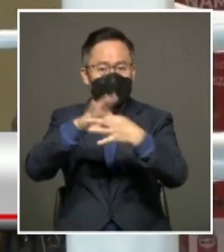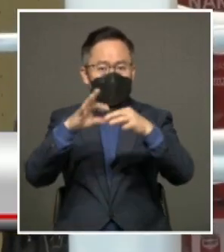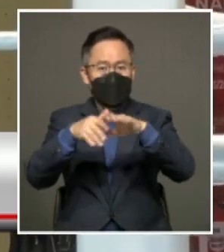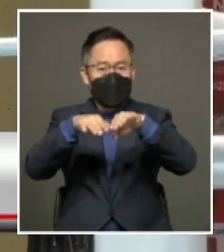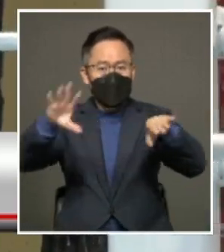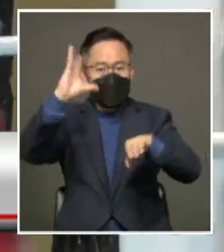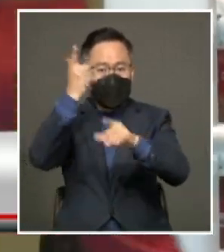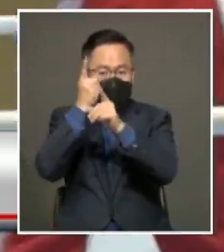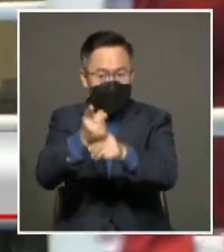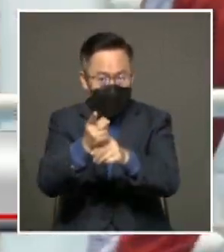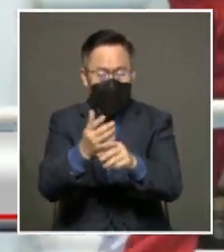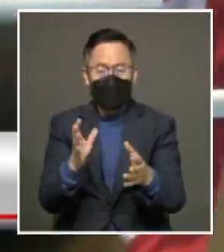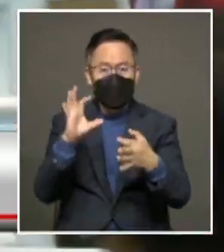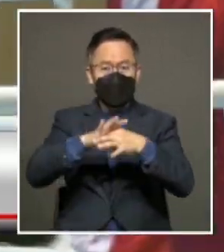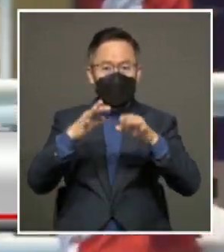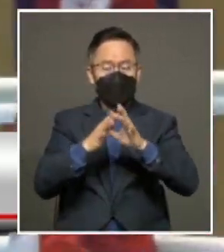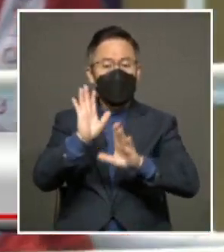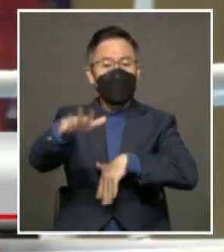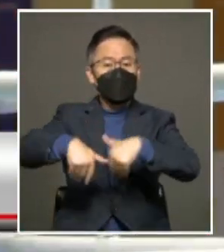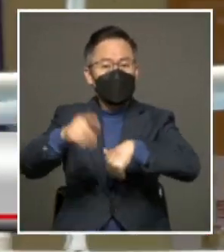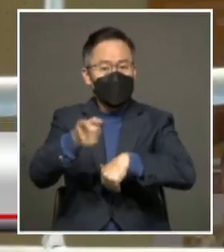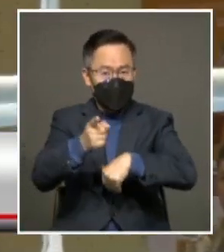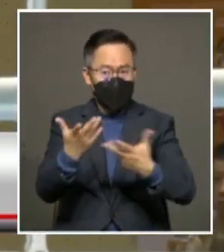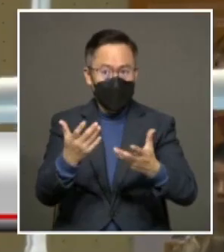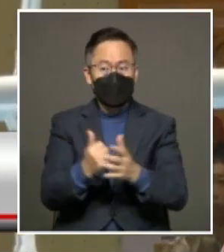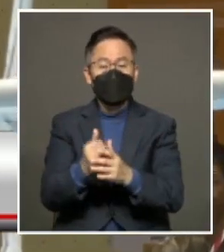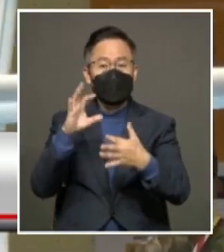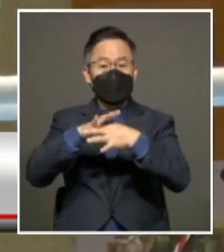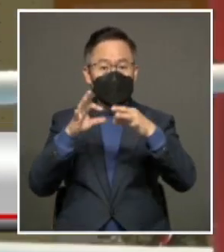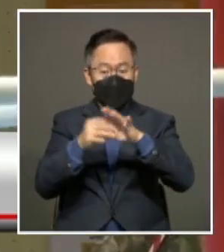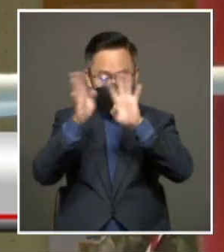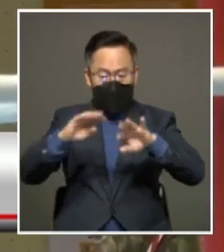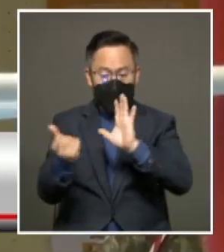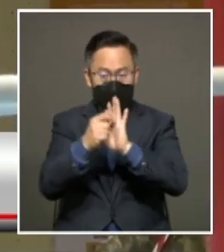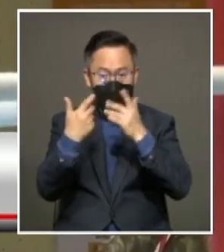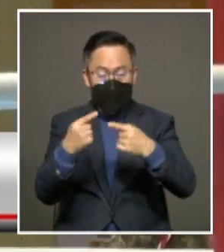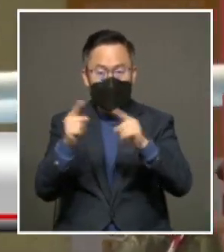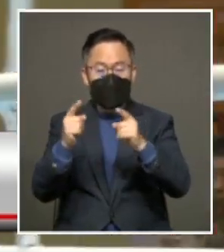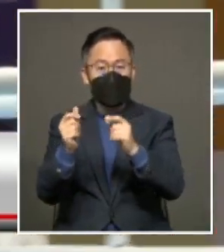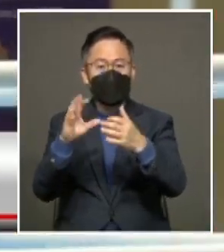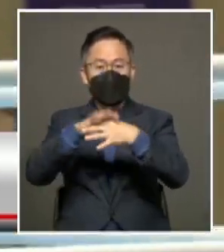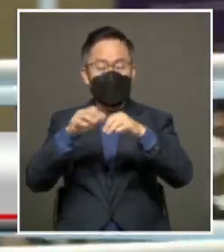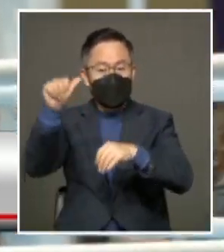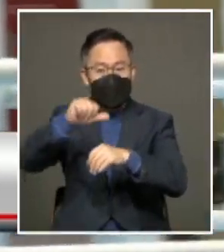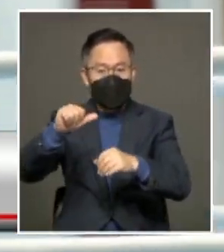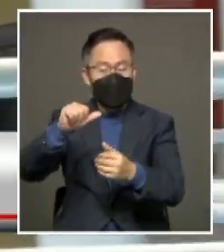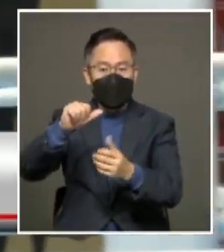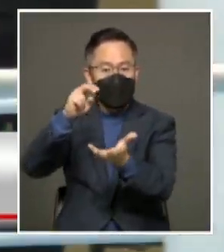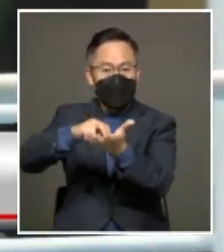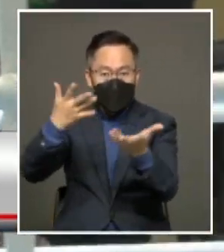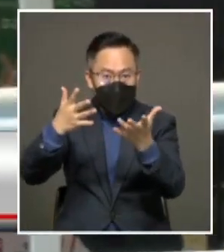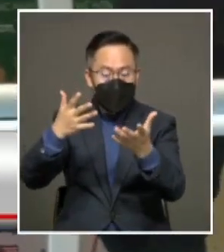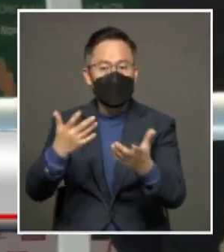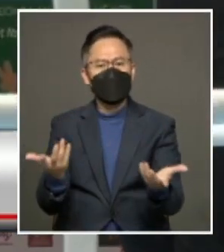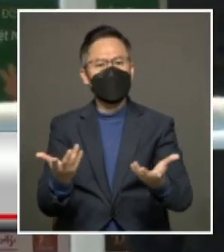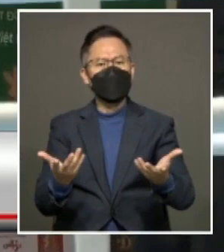ข่งบางชนิดกีฬาไม่สามารถต่อยอดไปแข่งขันในกีฬาเอเชียนเกมหรือกีฬาโอลิมปิกเกมส์ได้แต่กลับมี